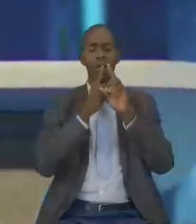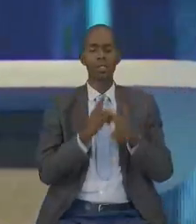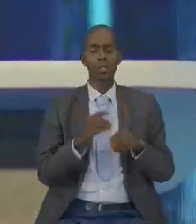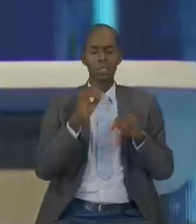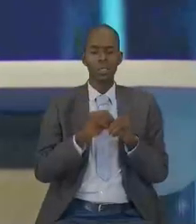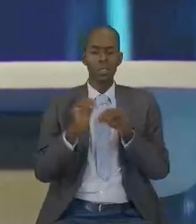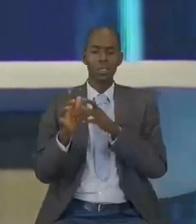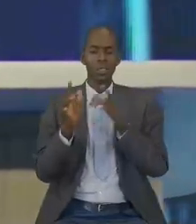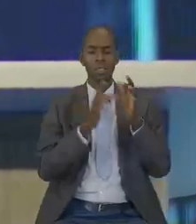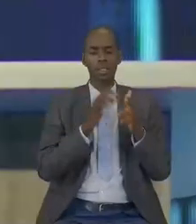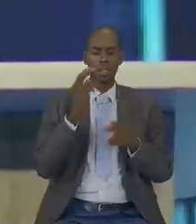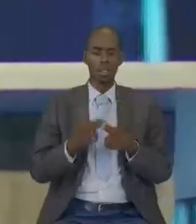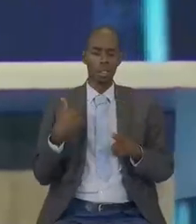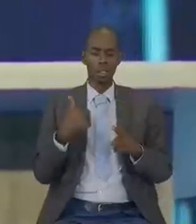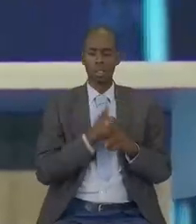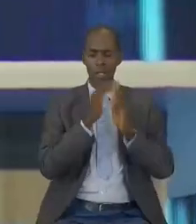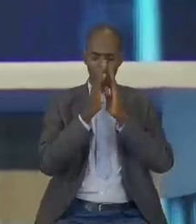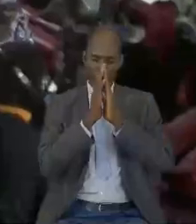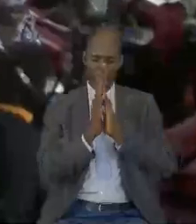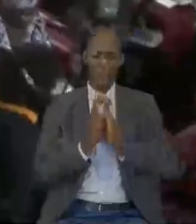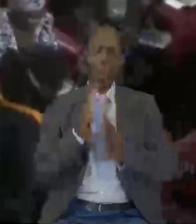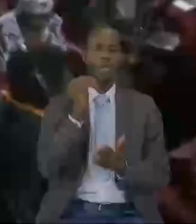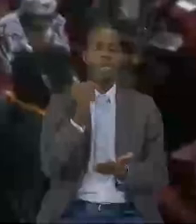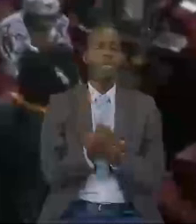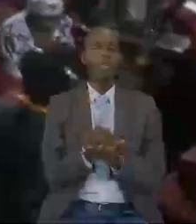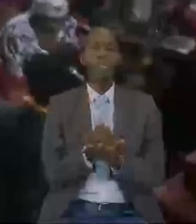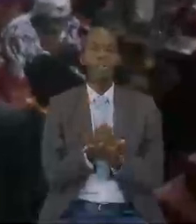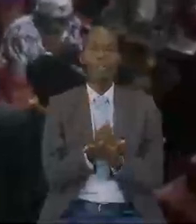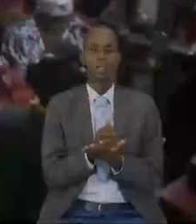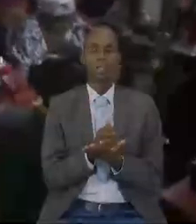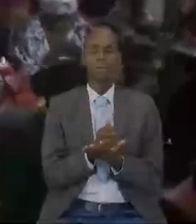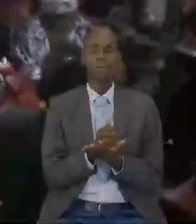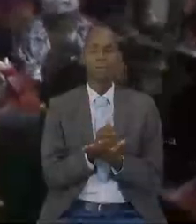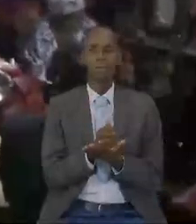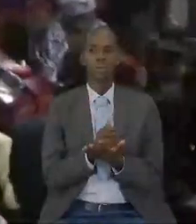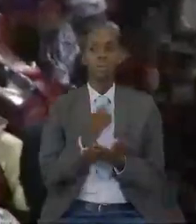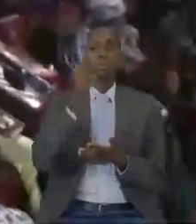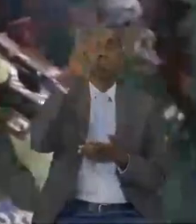l'exaucement. Au nom de Jésus, nous prions.